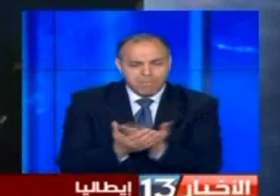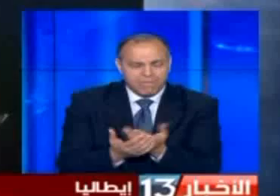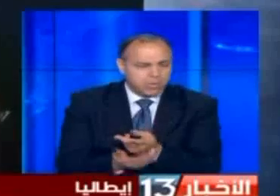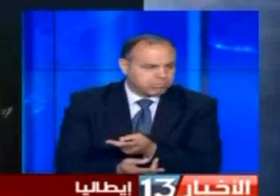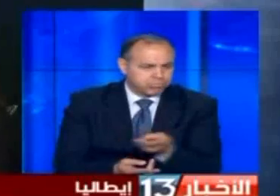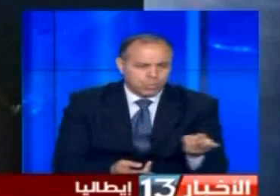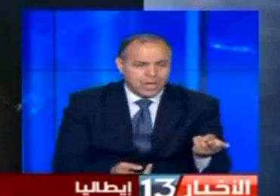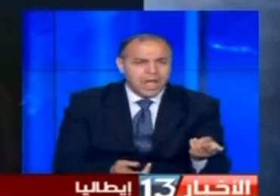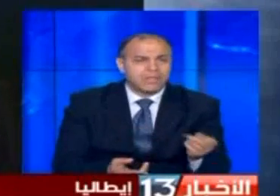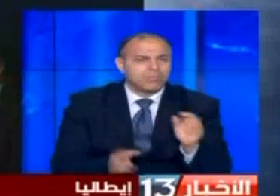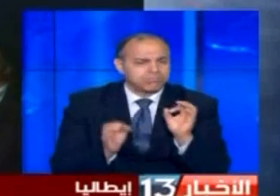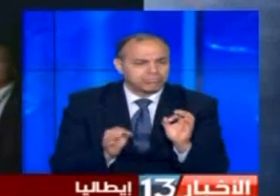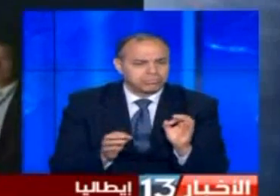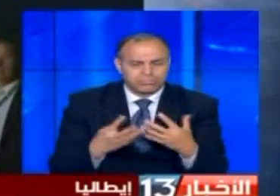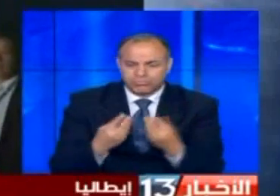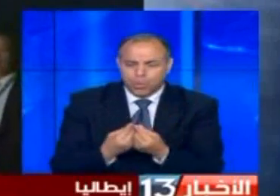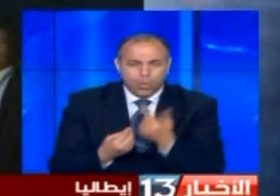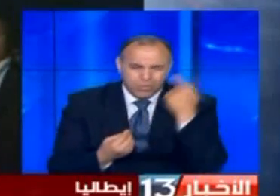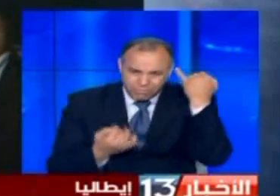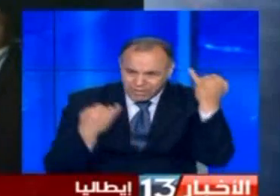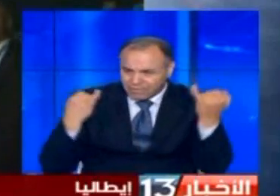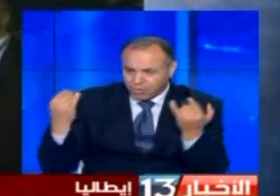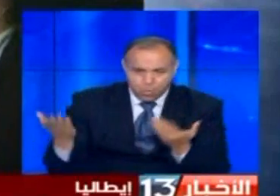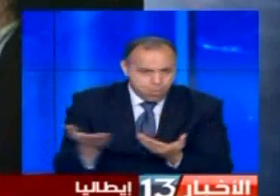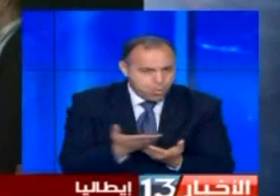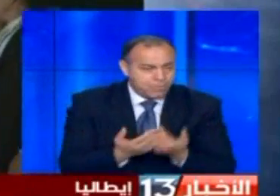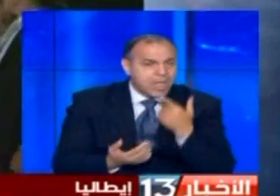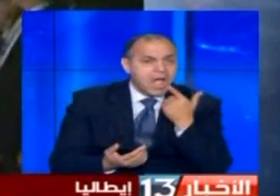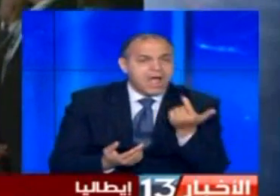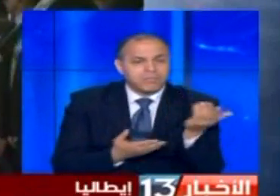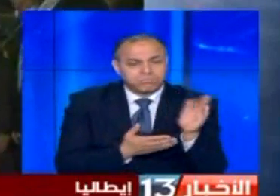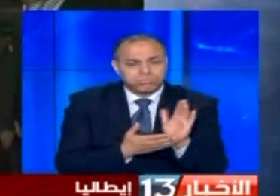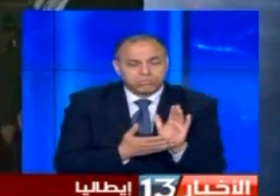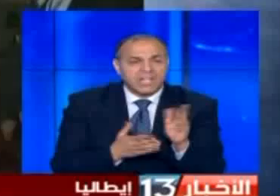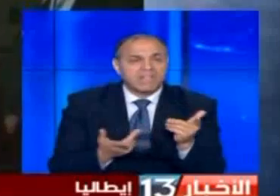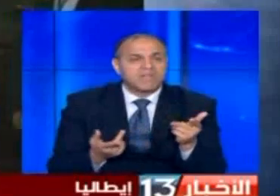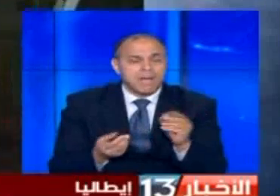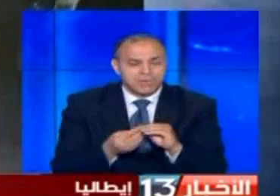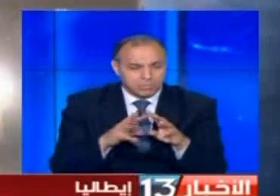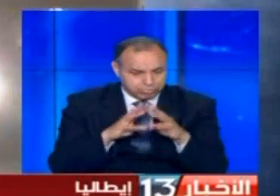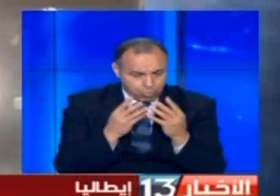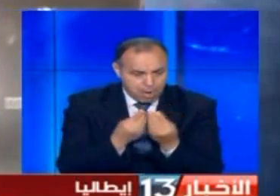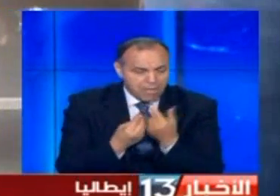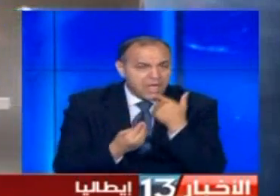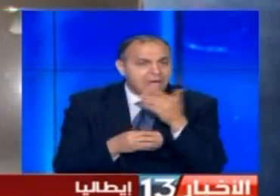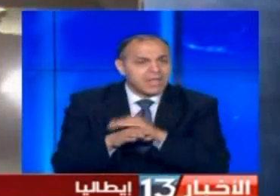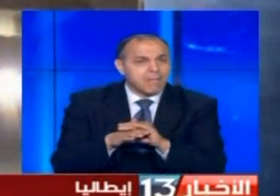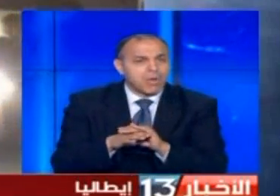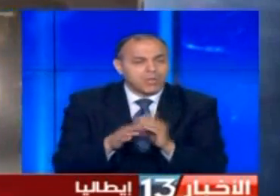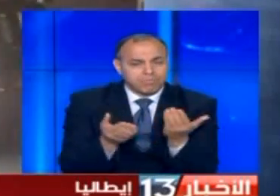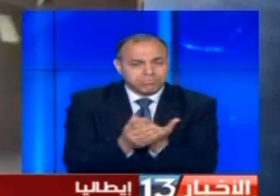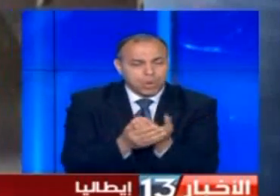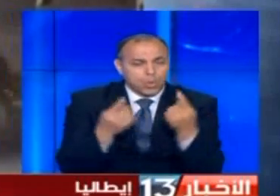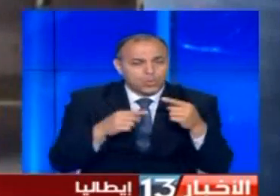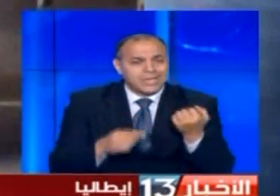يتوقع محللون ان تتوحد بشانها وجهات النظر من اجل اظهار جبهه دوليه موحده خاصه فيما يتعلق بملف